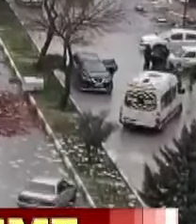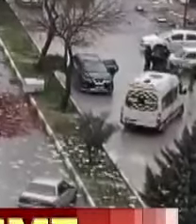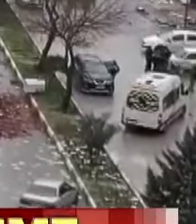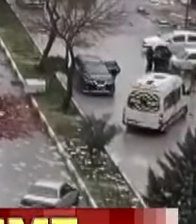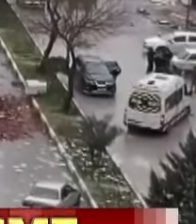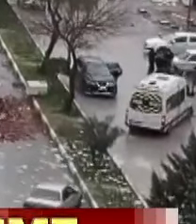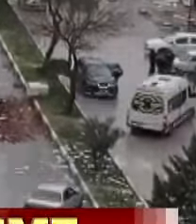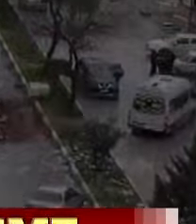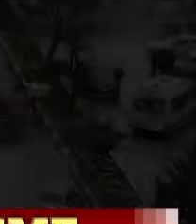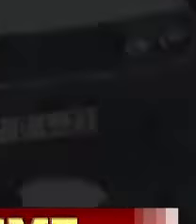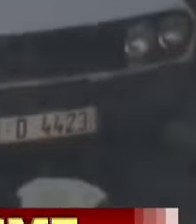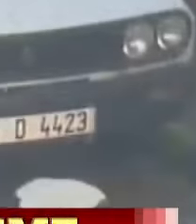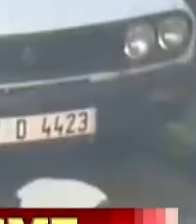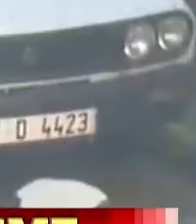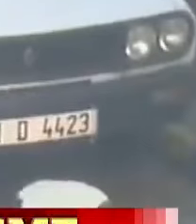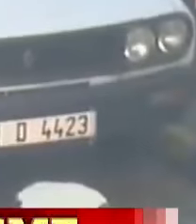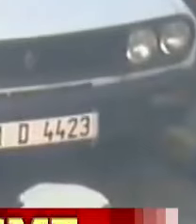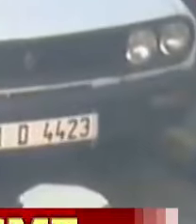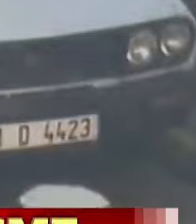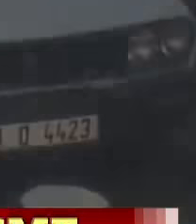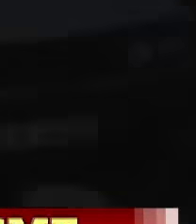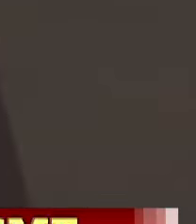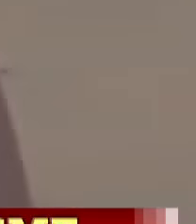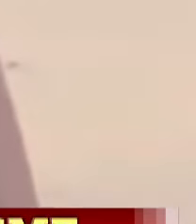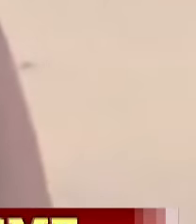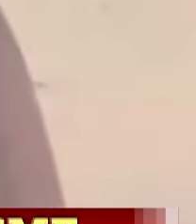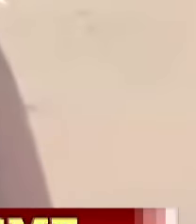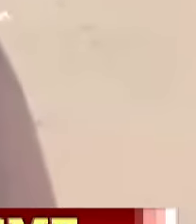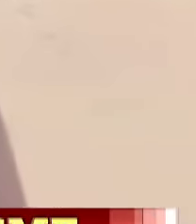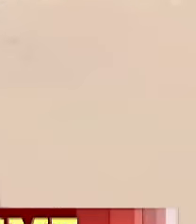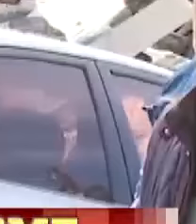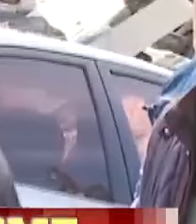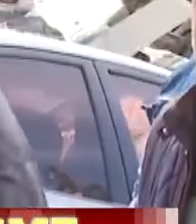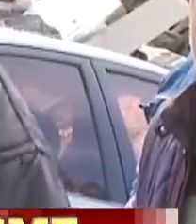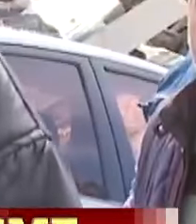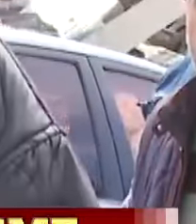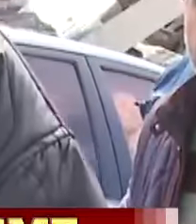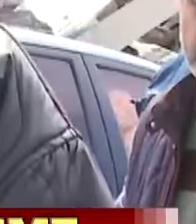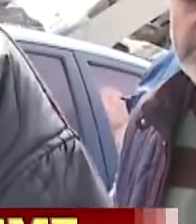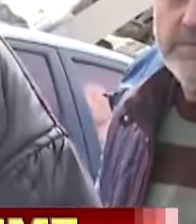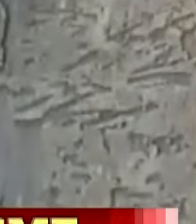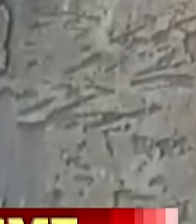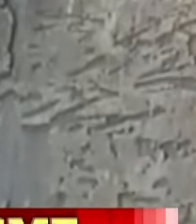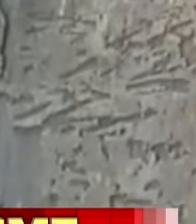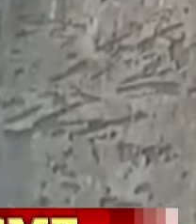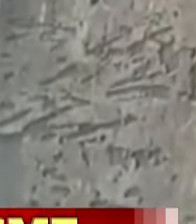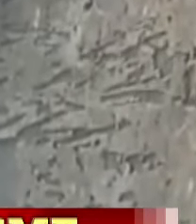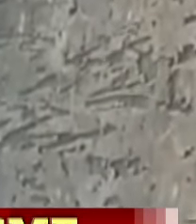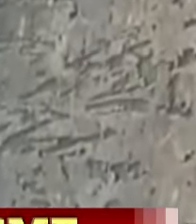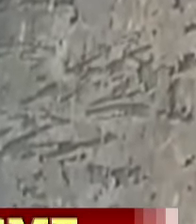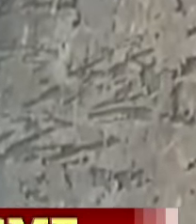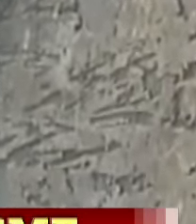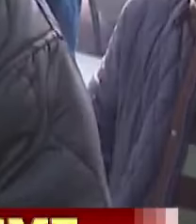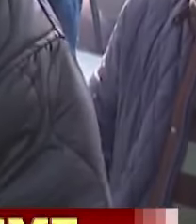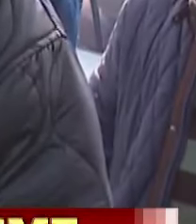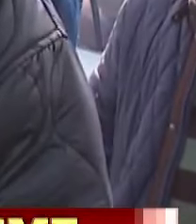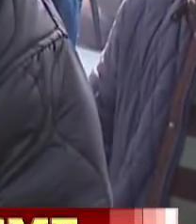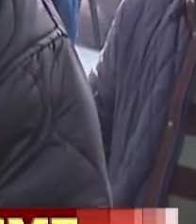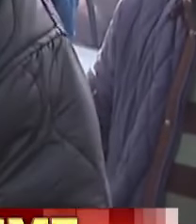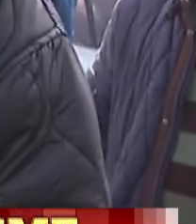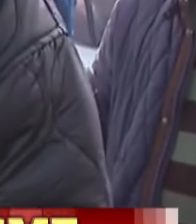yetişemiyorlar. Çocuklarını, annelerini, babalarını bu enkazın altından kurtarmak için bir umut çabalıyorlar.